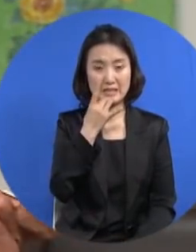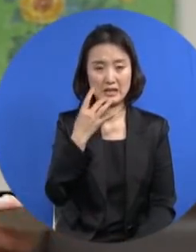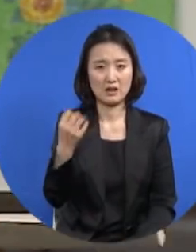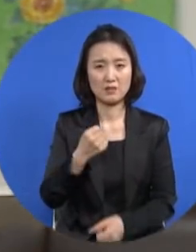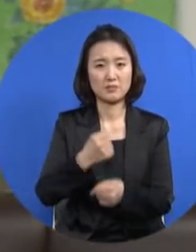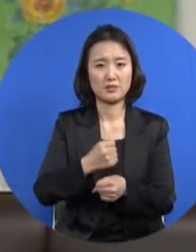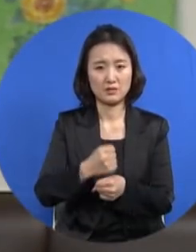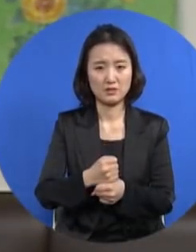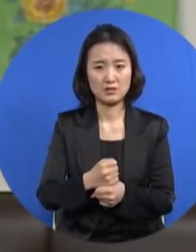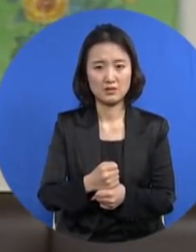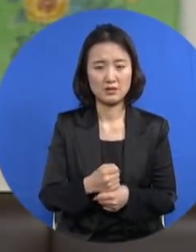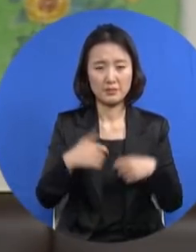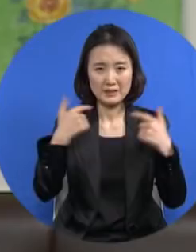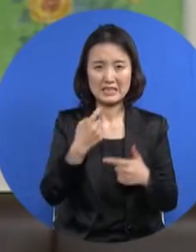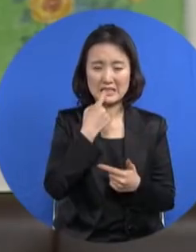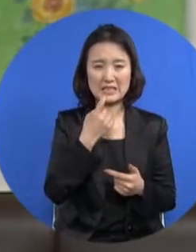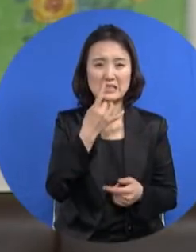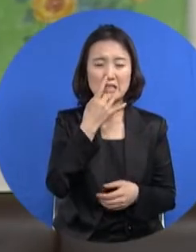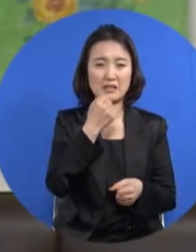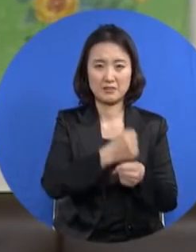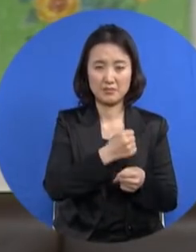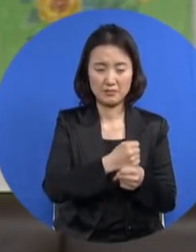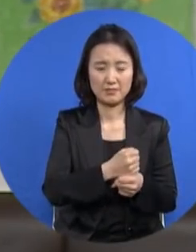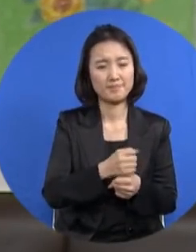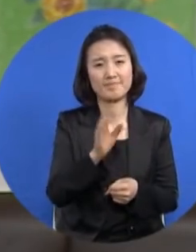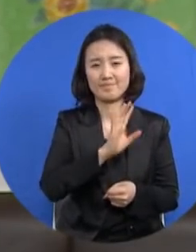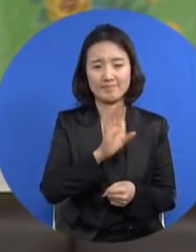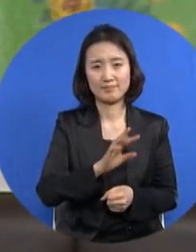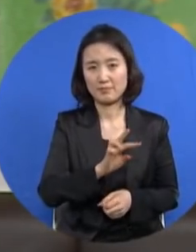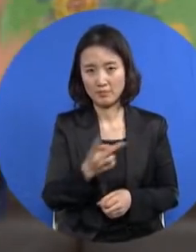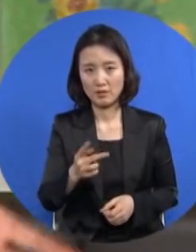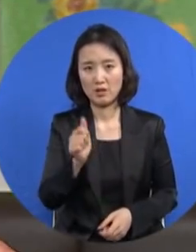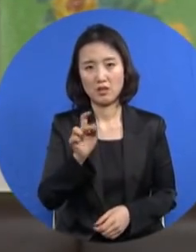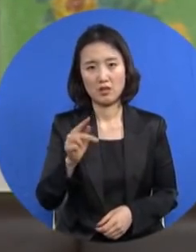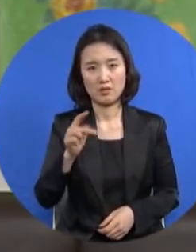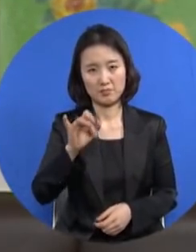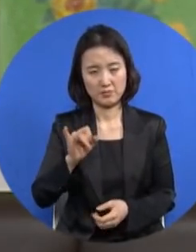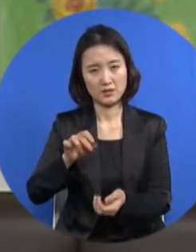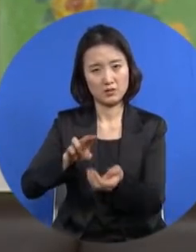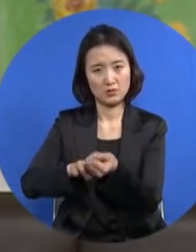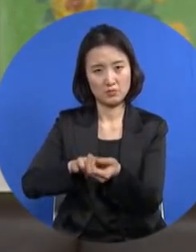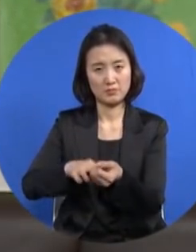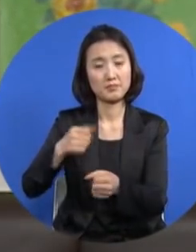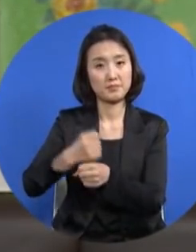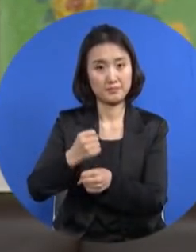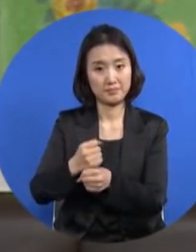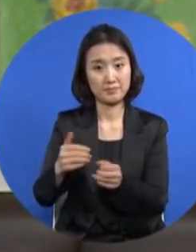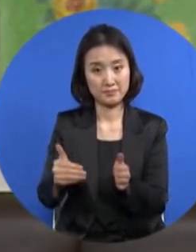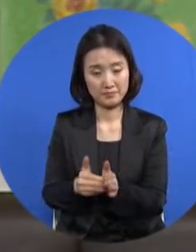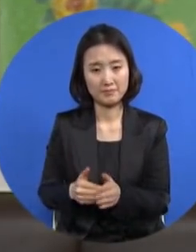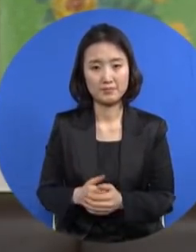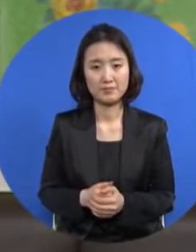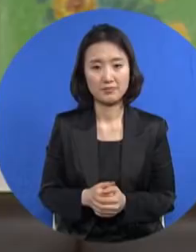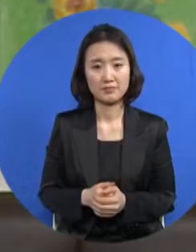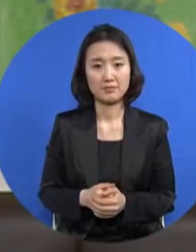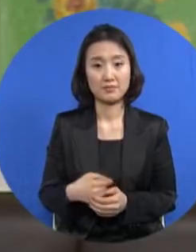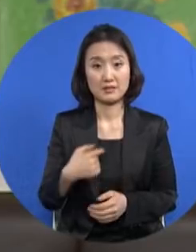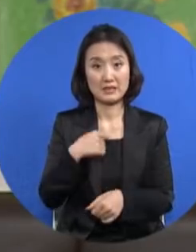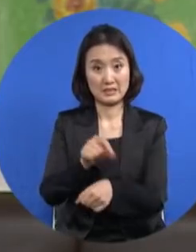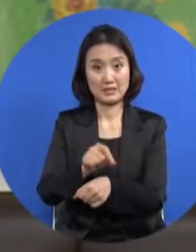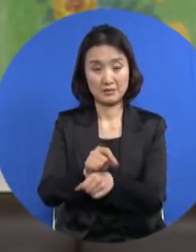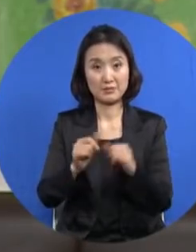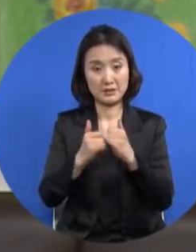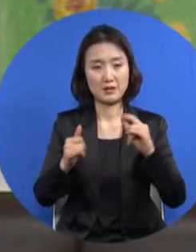그 하얀 쌀로만 초밥을 하다가 그 안에 현미쌀로 한번 해보자. 그래서 저희 사무실 직원만 한 150명